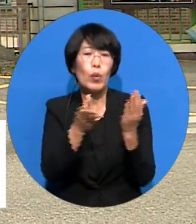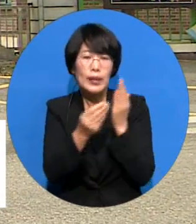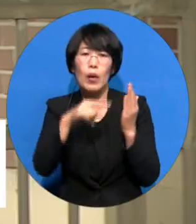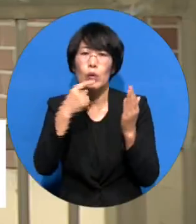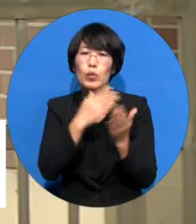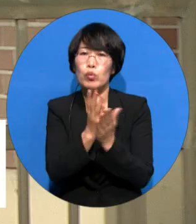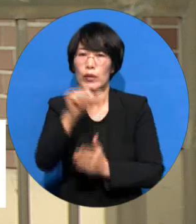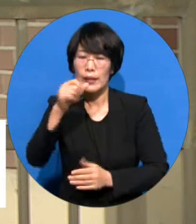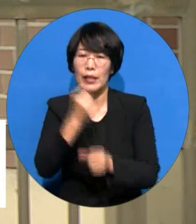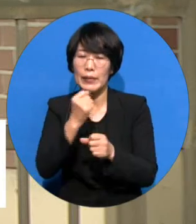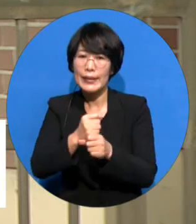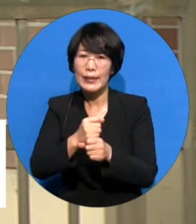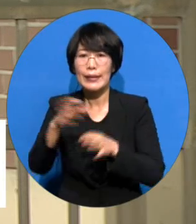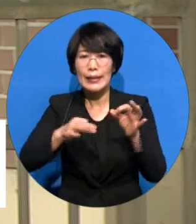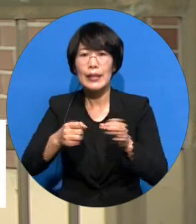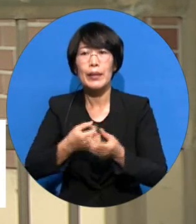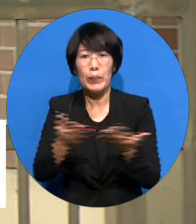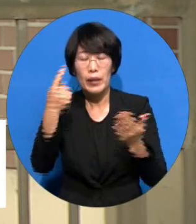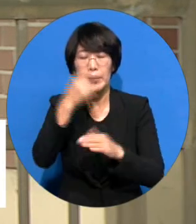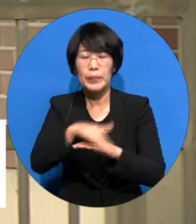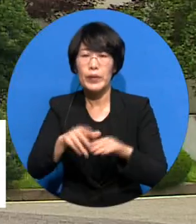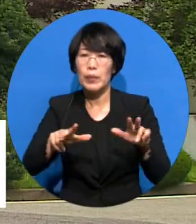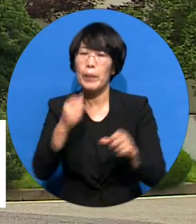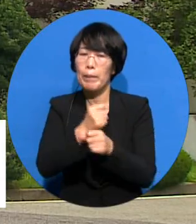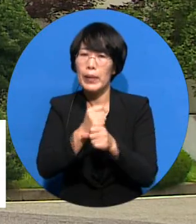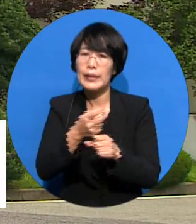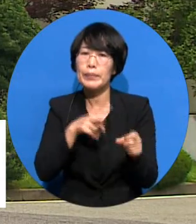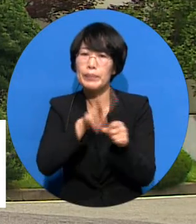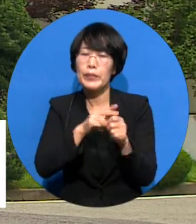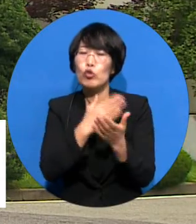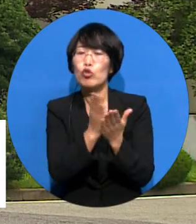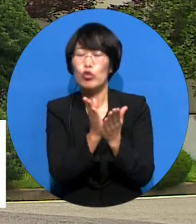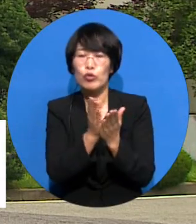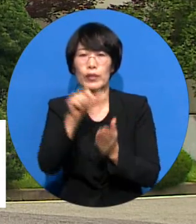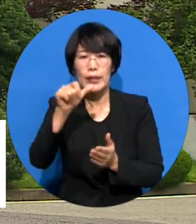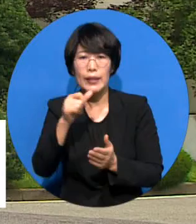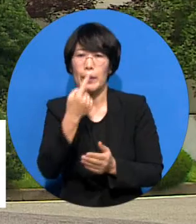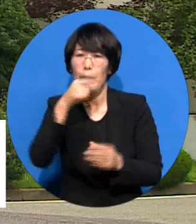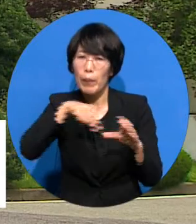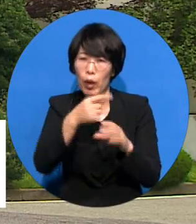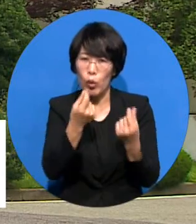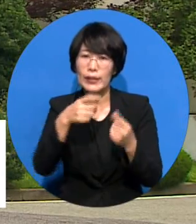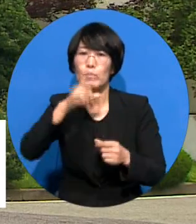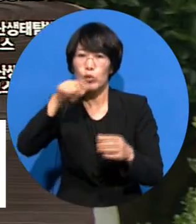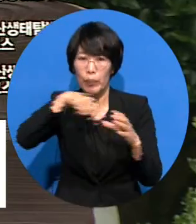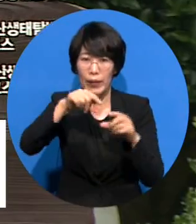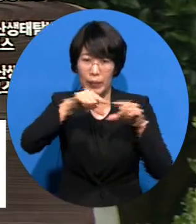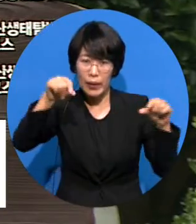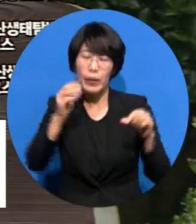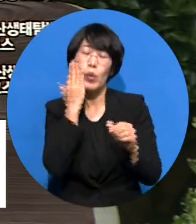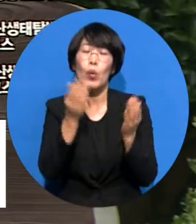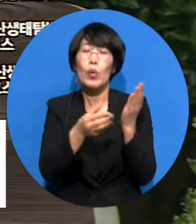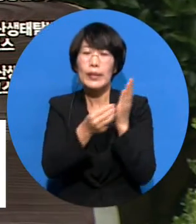도내 산업체와 함께 시장에 출시합니다. 이번에 개발한 음료 5종은 커피 믹스처럼 물만 섞으면 되는 스틱형